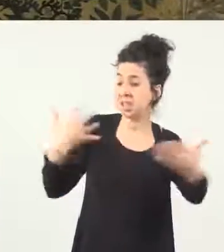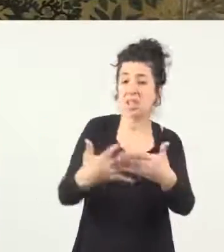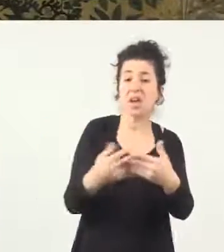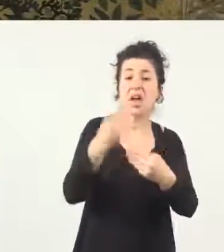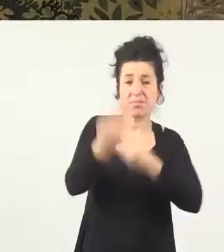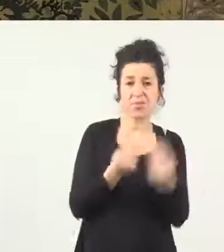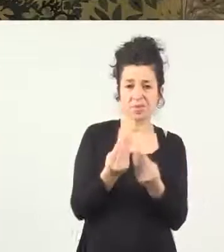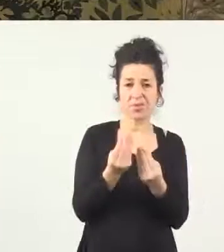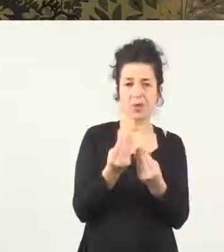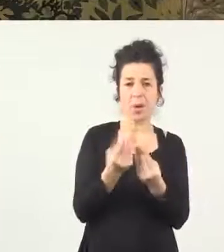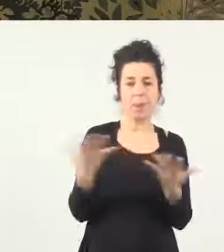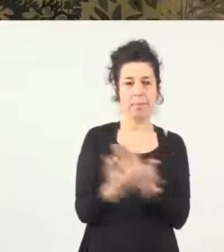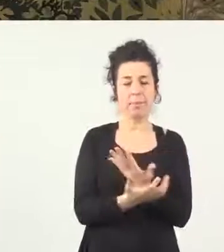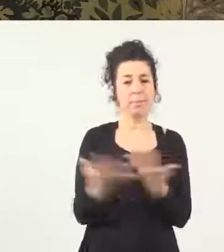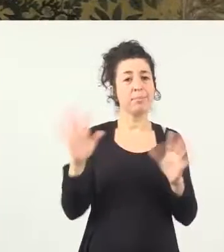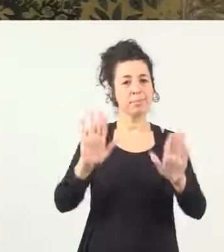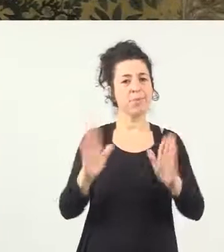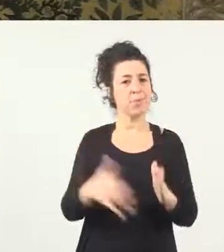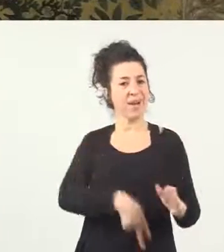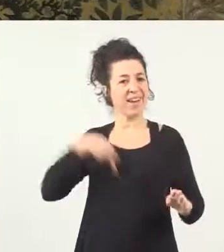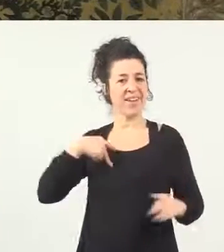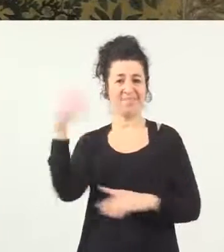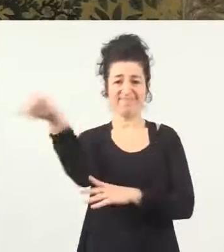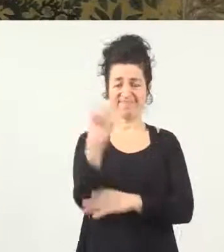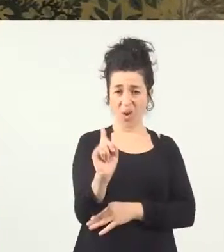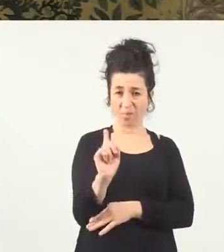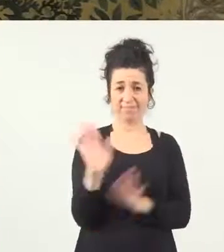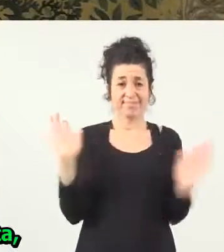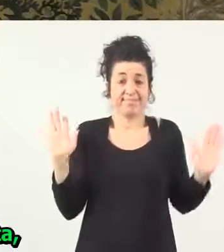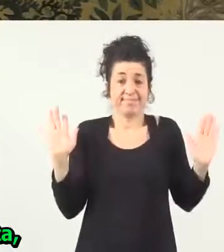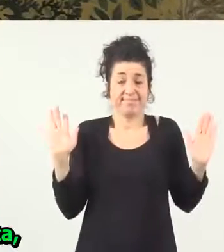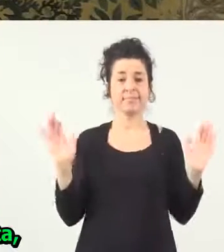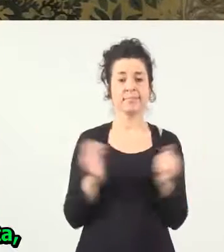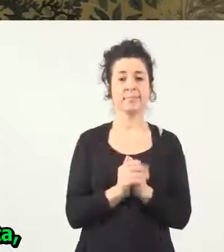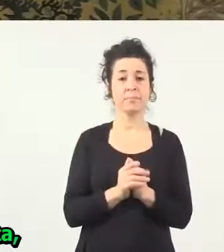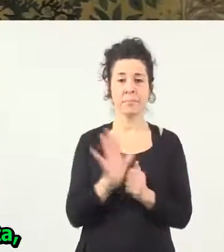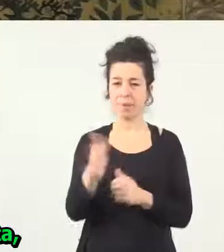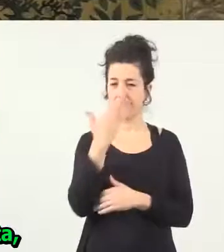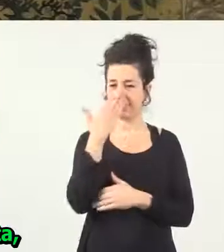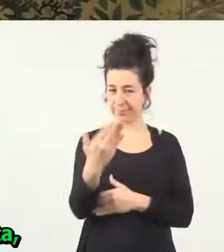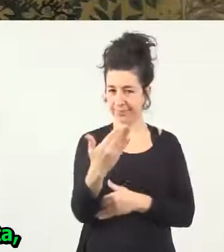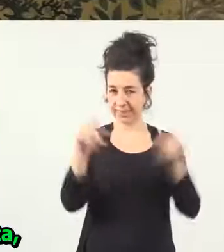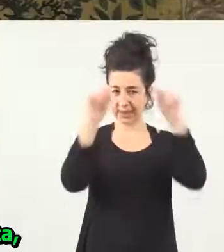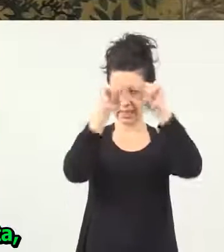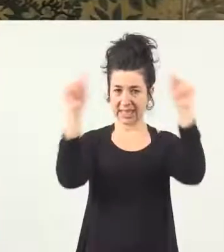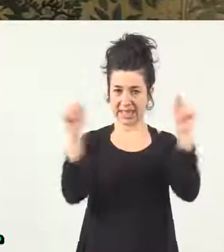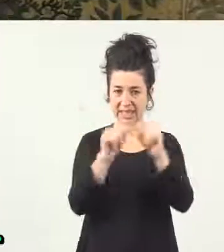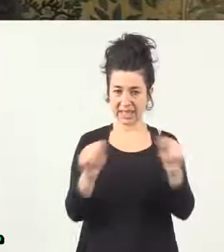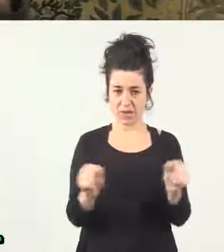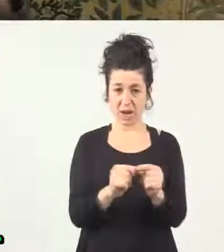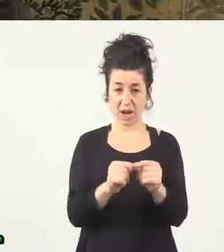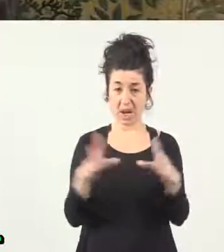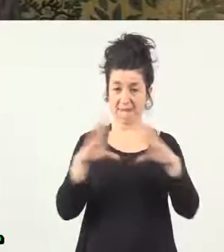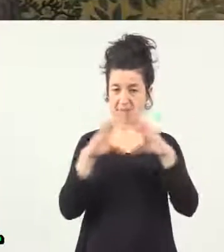Baina maila baten bakarrik. Segia esan behar da, Euskal Herrian feministazko egon gara implikatuta